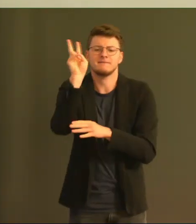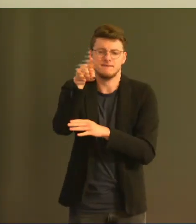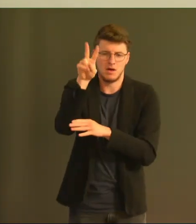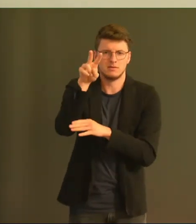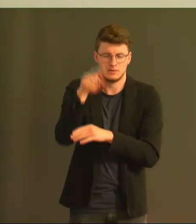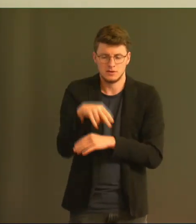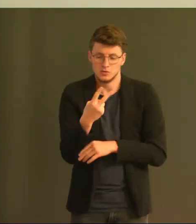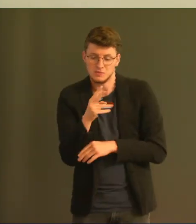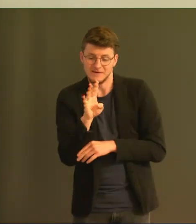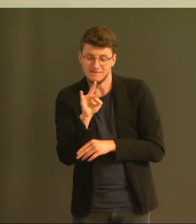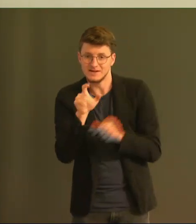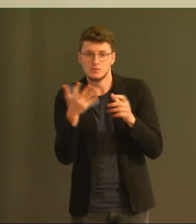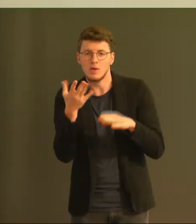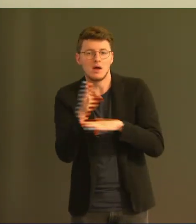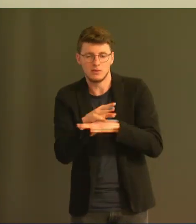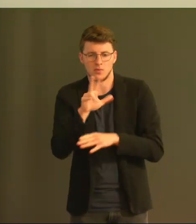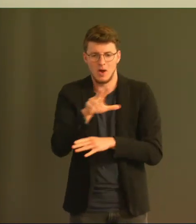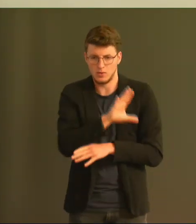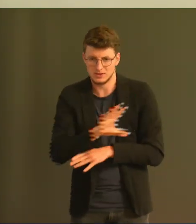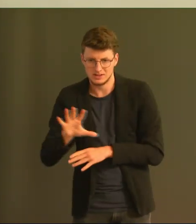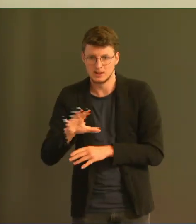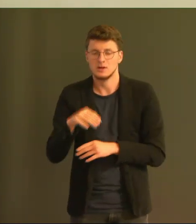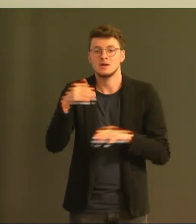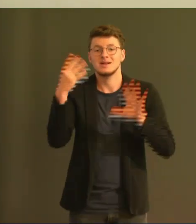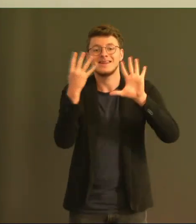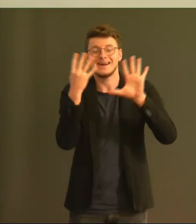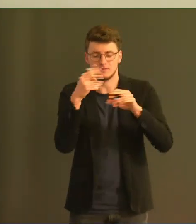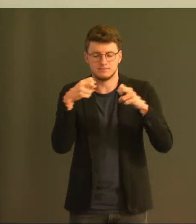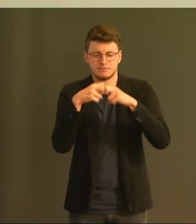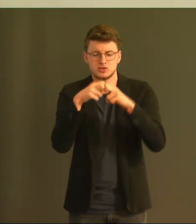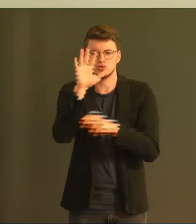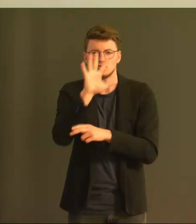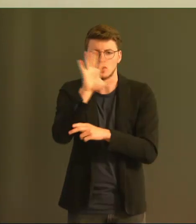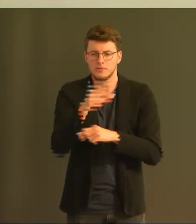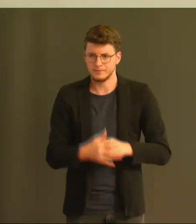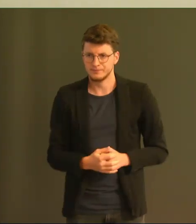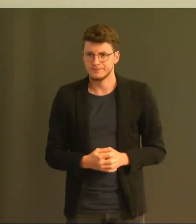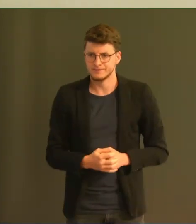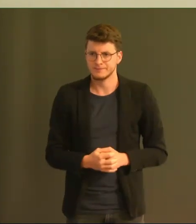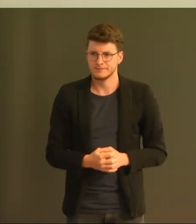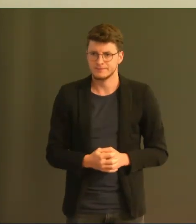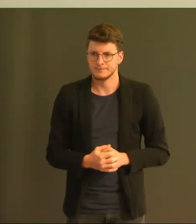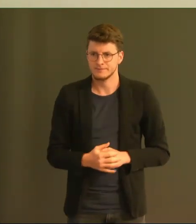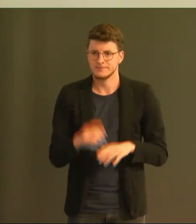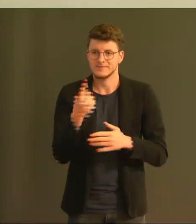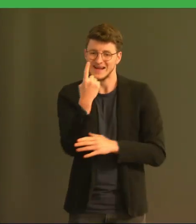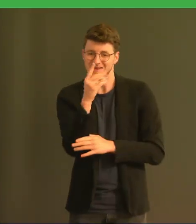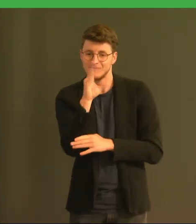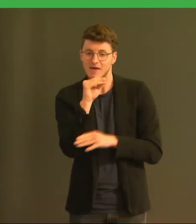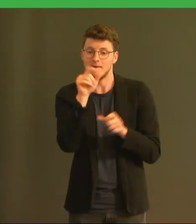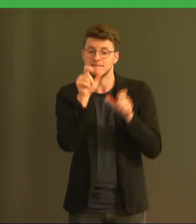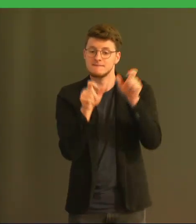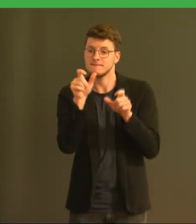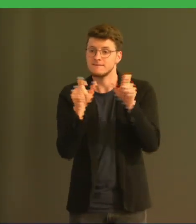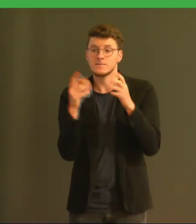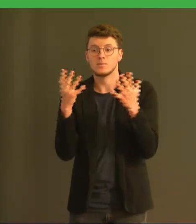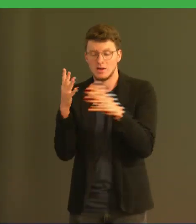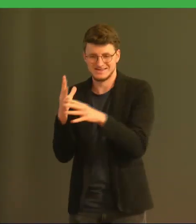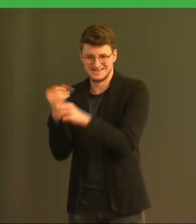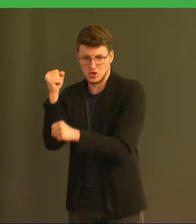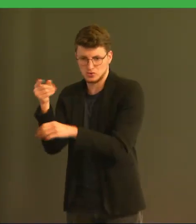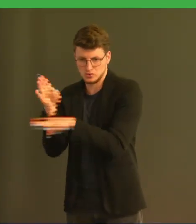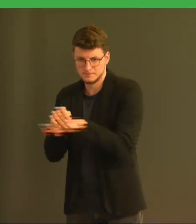ni brousseau invest x personnes oublient d'inepties cnoss ce stick person in